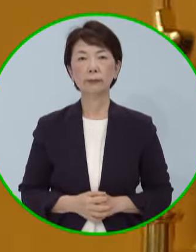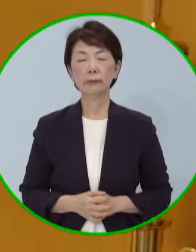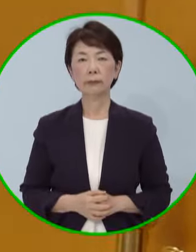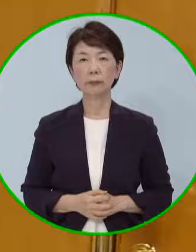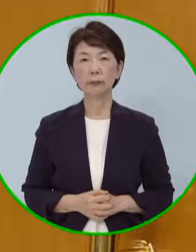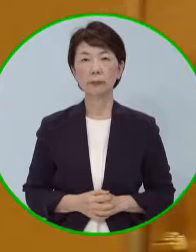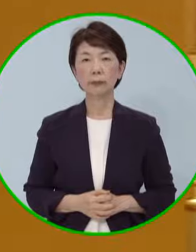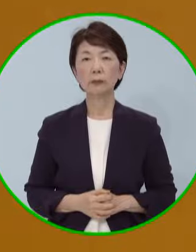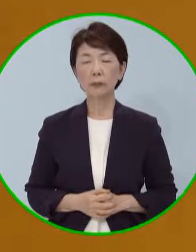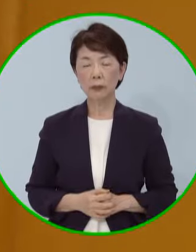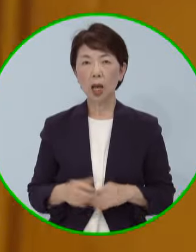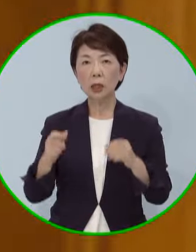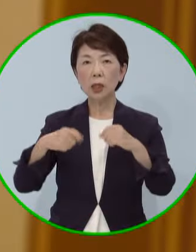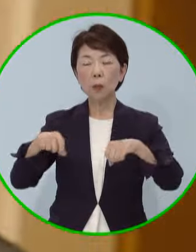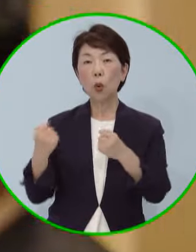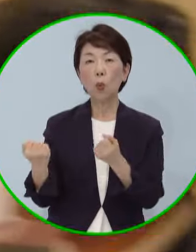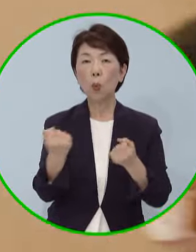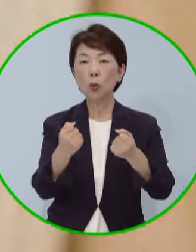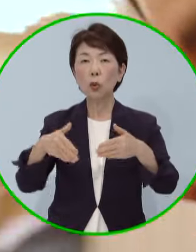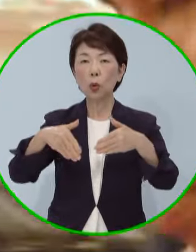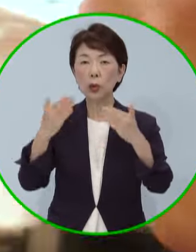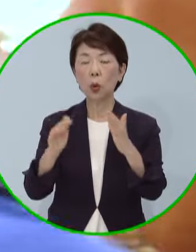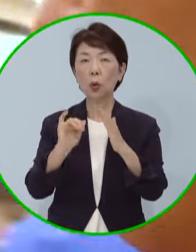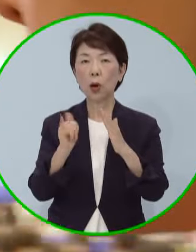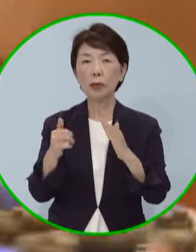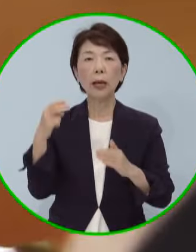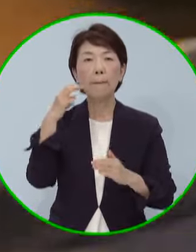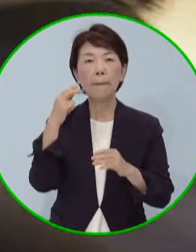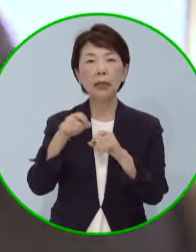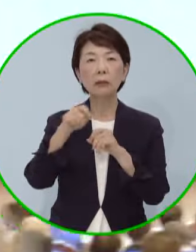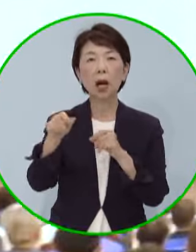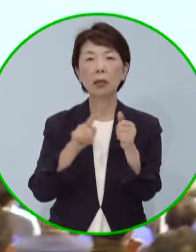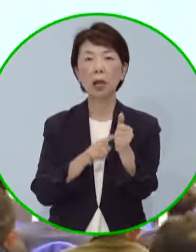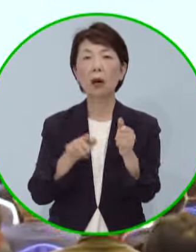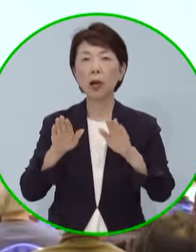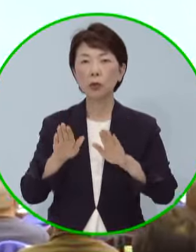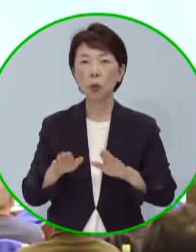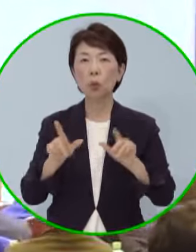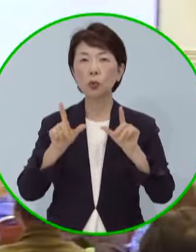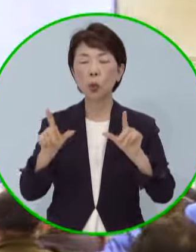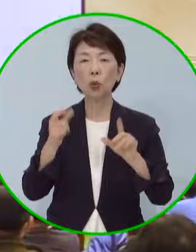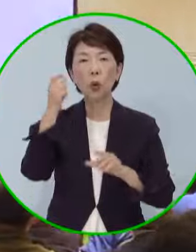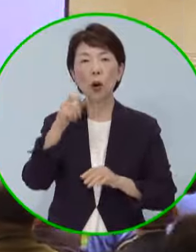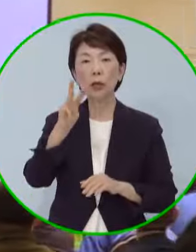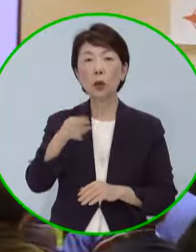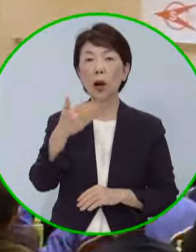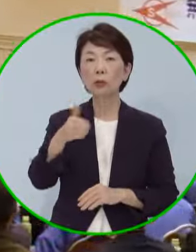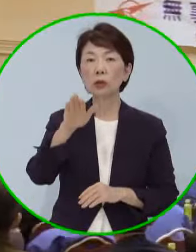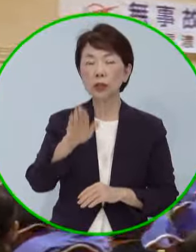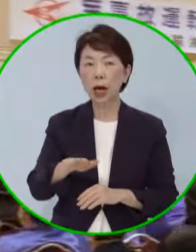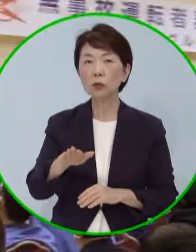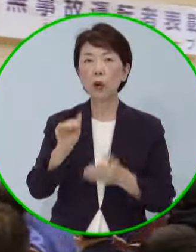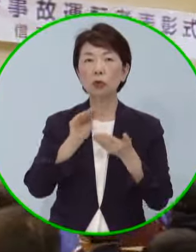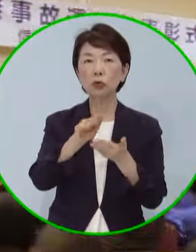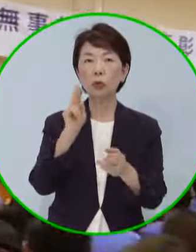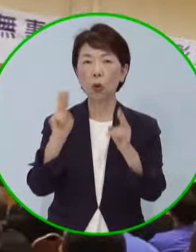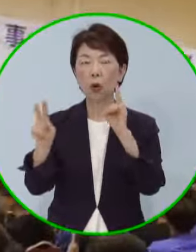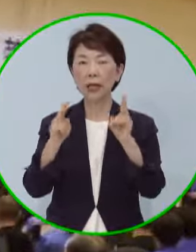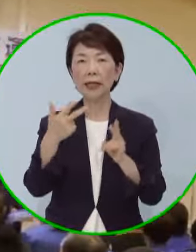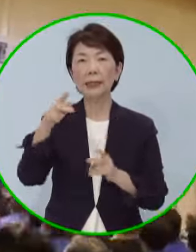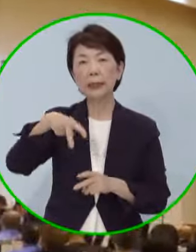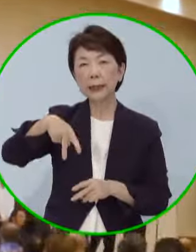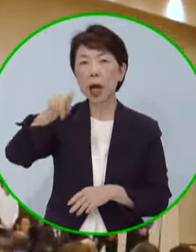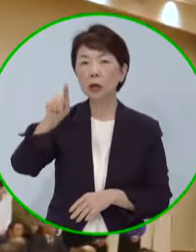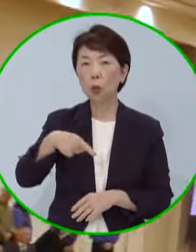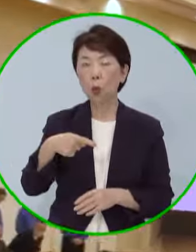た池袋暴走事故の遺族松永拓也さんは今日東京江戸川区にある運送会社シノ